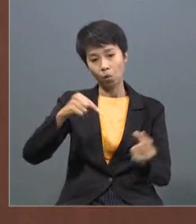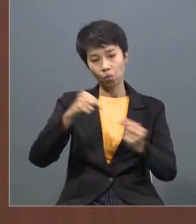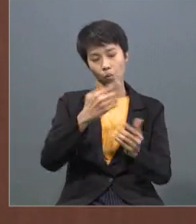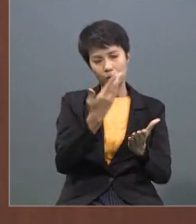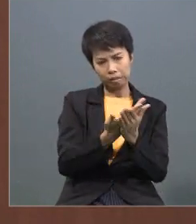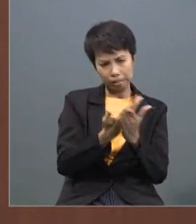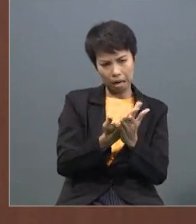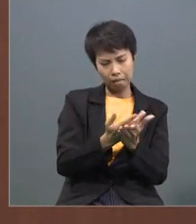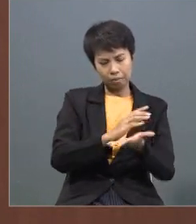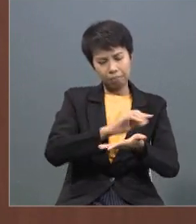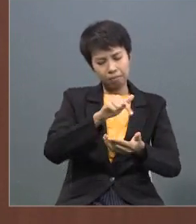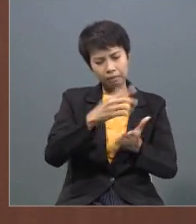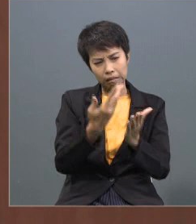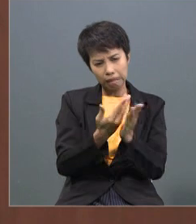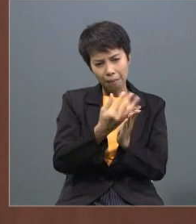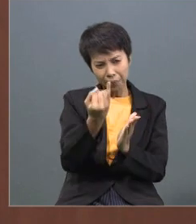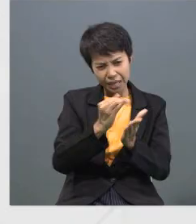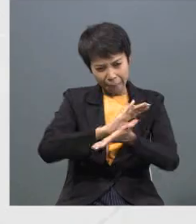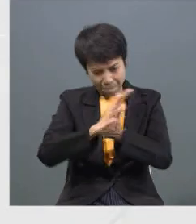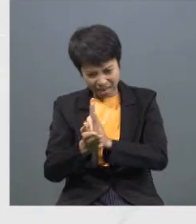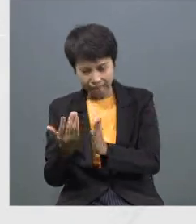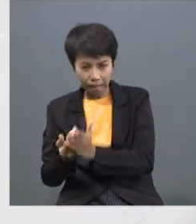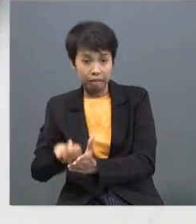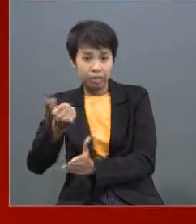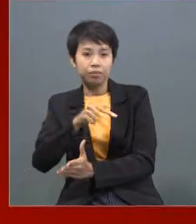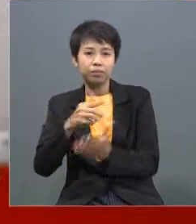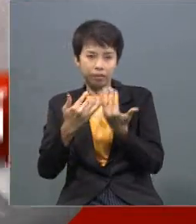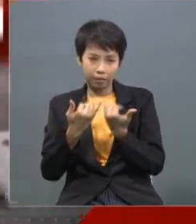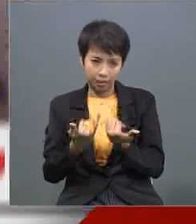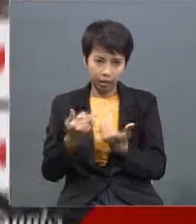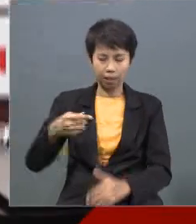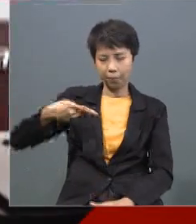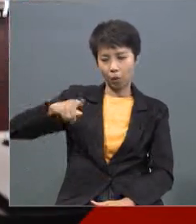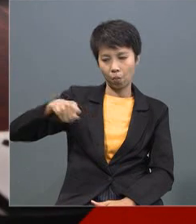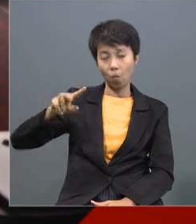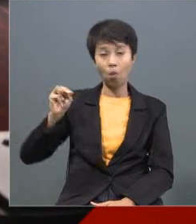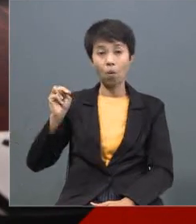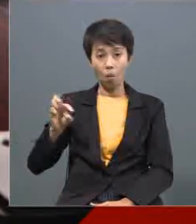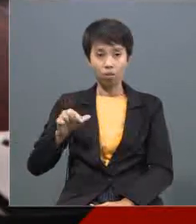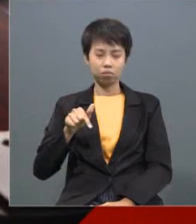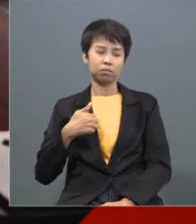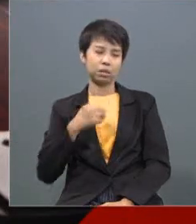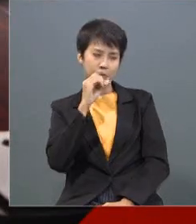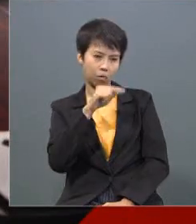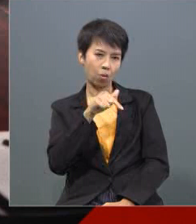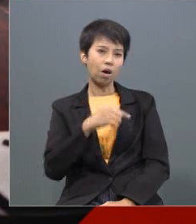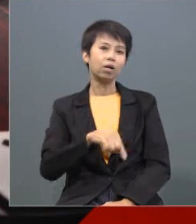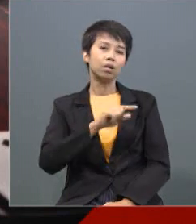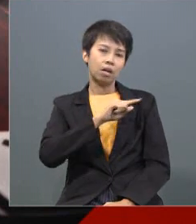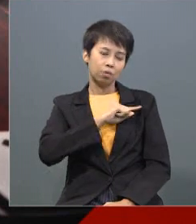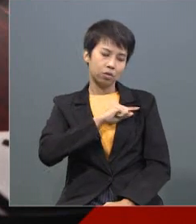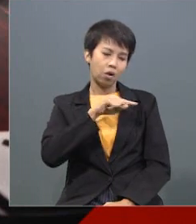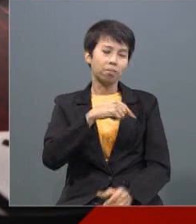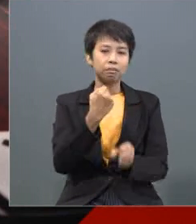เงินหรือปปงเปิดเผยนะคะว่าคณะกรรมการธุรกรรมปปงเห็นชอบให้ดำเนินการกับทรัพย์สินที่เกี่ยวกับการกระทำความ